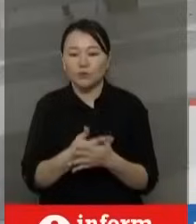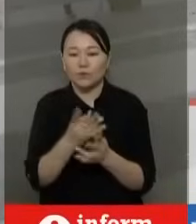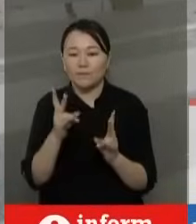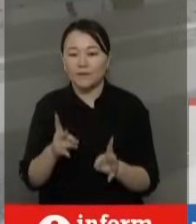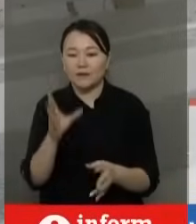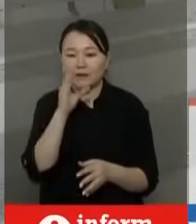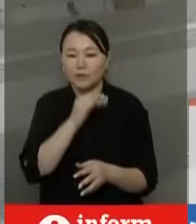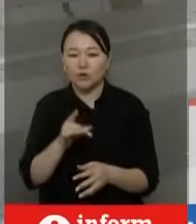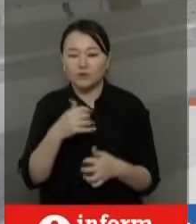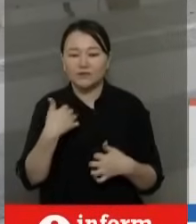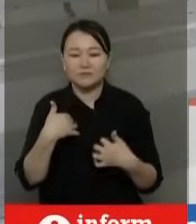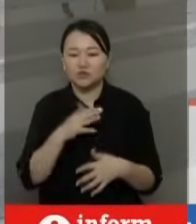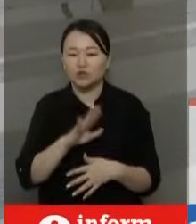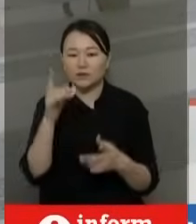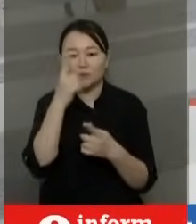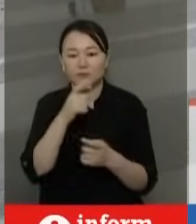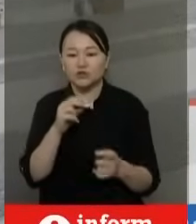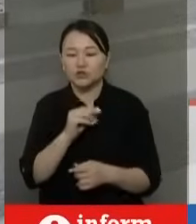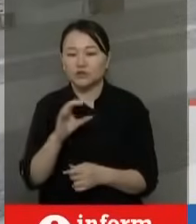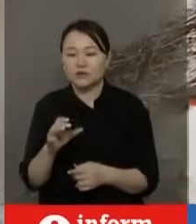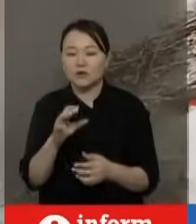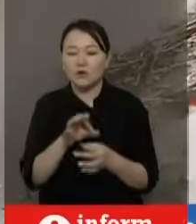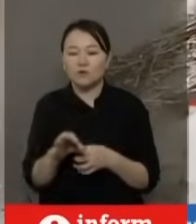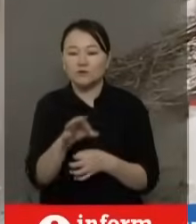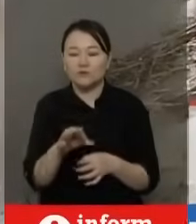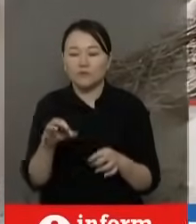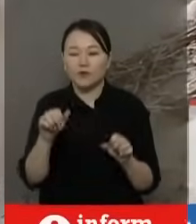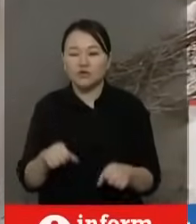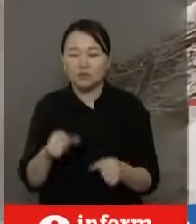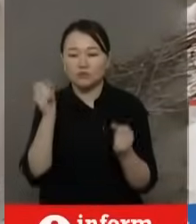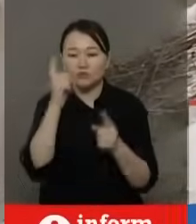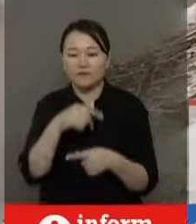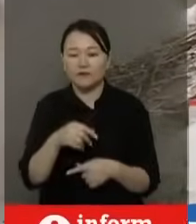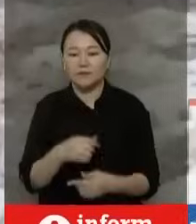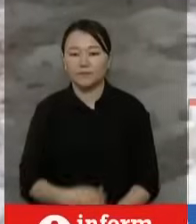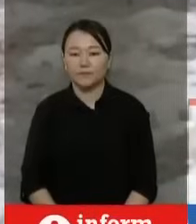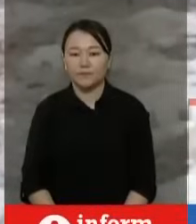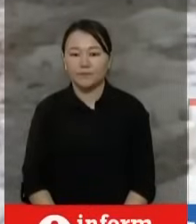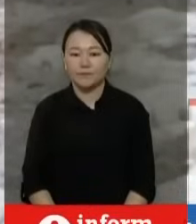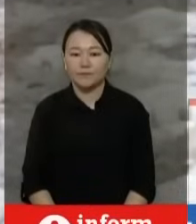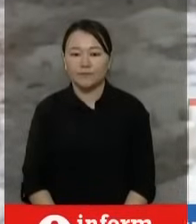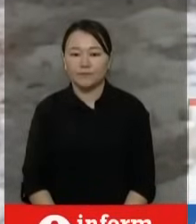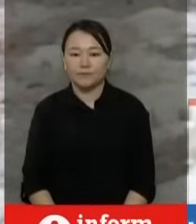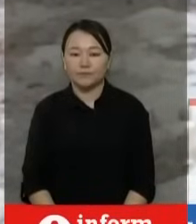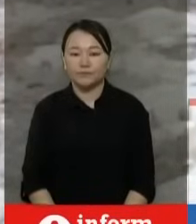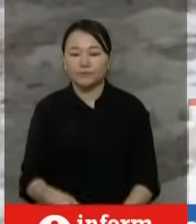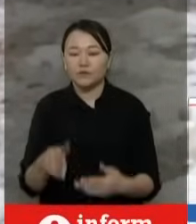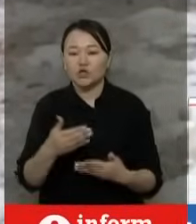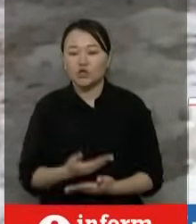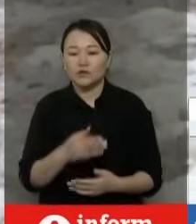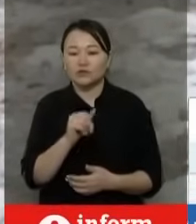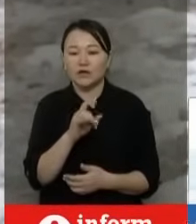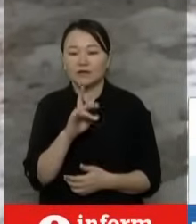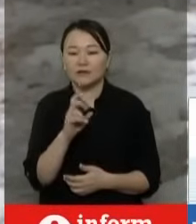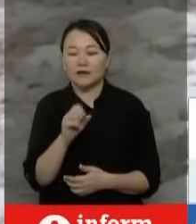в регионе не спешат объявлять режим ЧС областного масштаба, узнавала Эльмира Ержанова. Жители